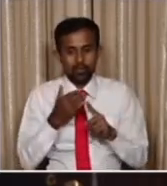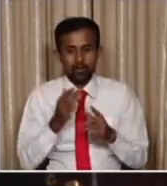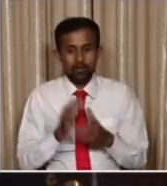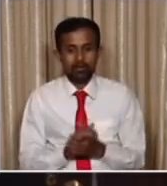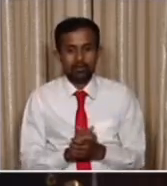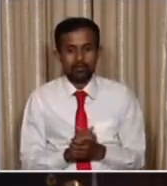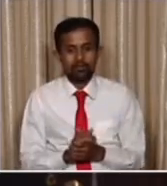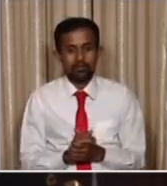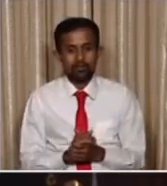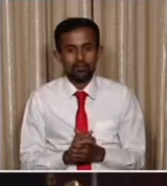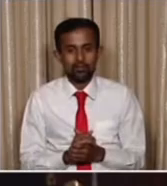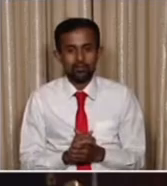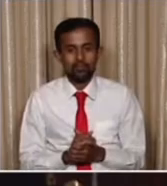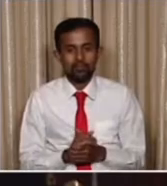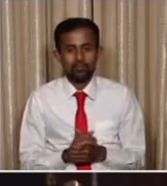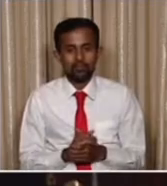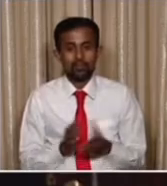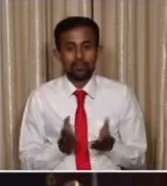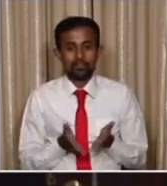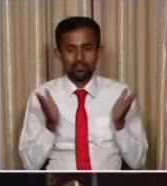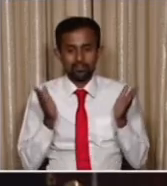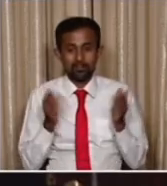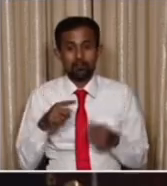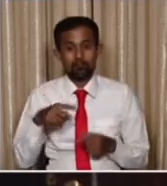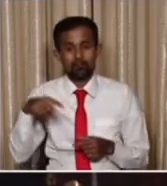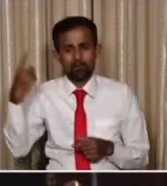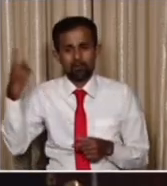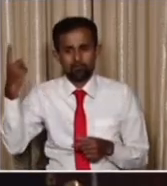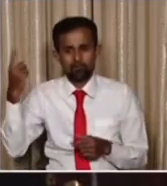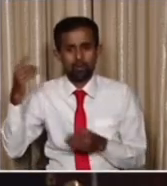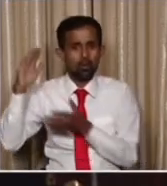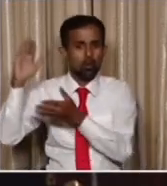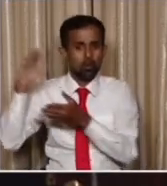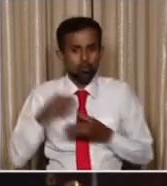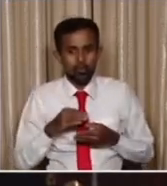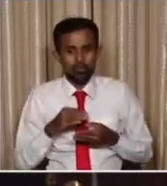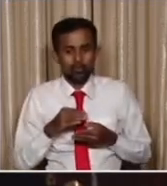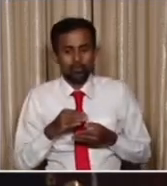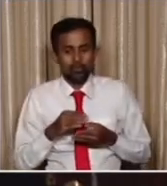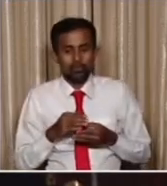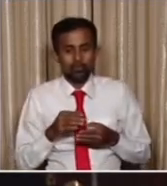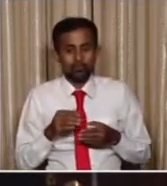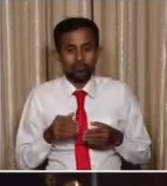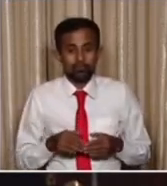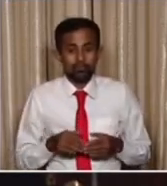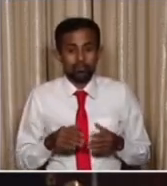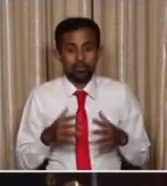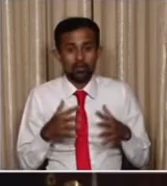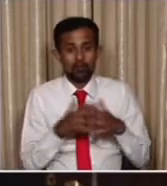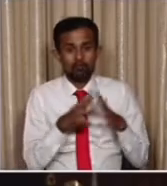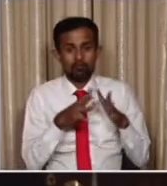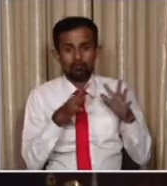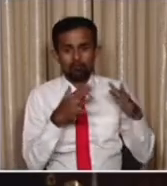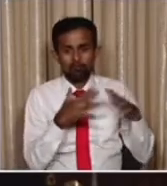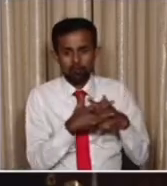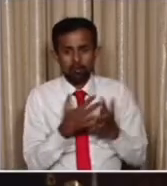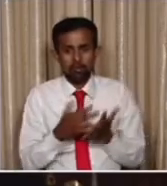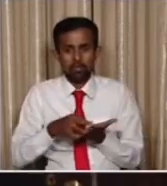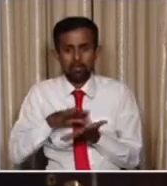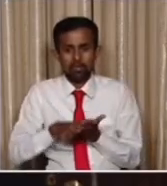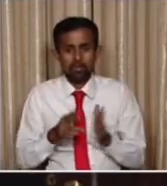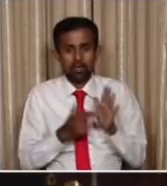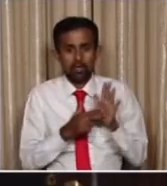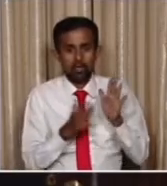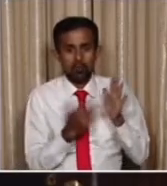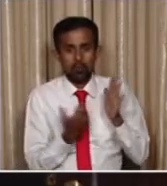කරන්න මේ ඖෂධය ඉන්දියාවෙන් හරි වෙනත් රටකින් හරි ආනයනය කරන්න අර වේව් ඔෆ් රෙජිස්ට්‍රේෂන් එක දුන්නේ NMR